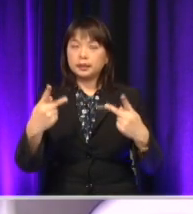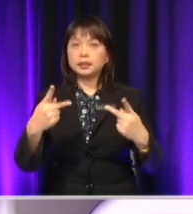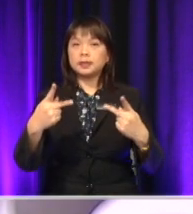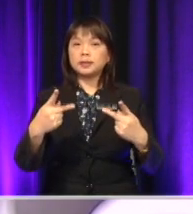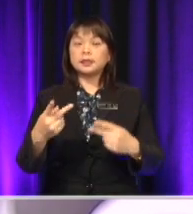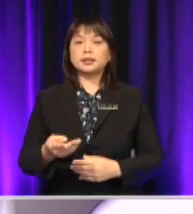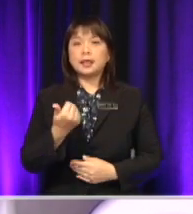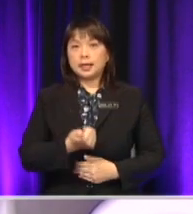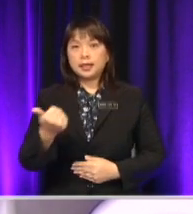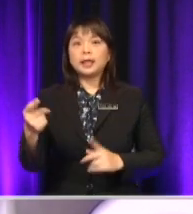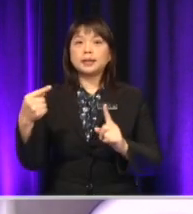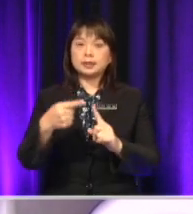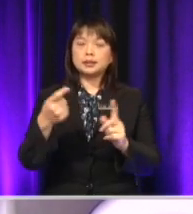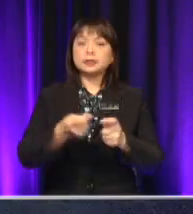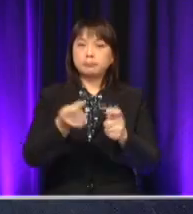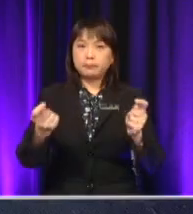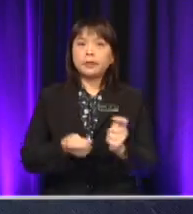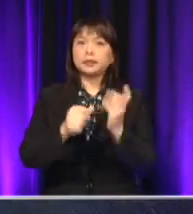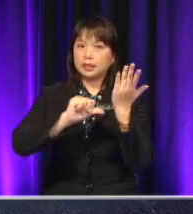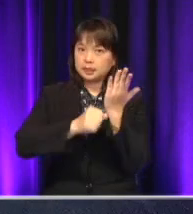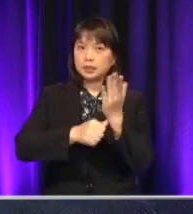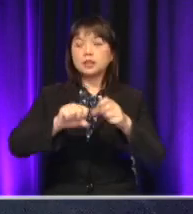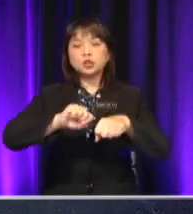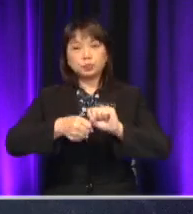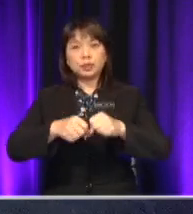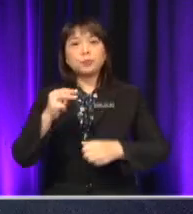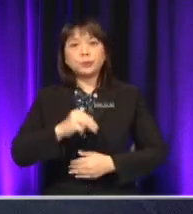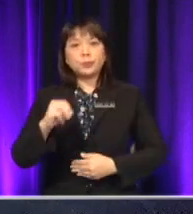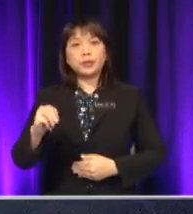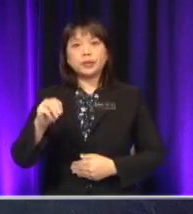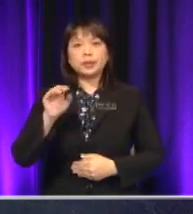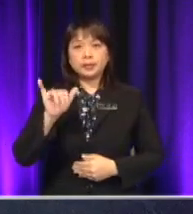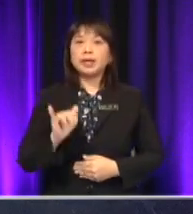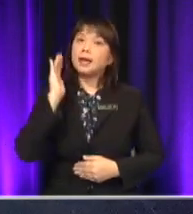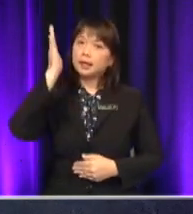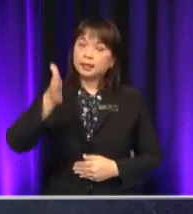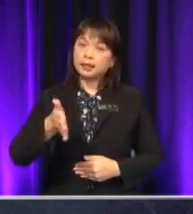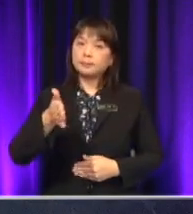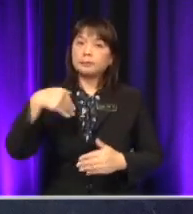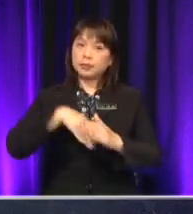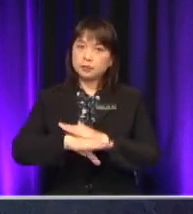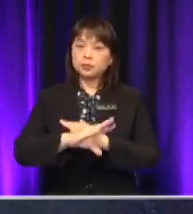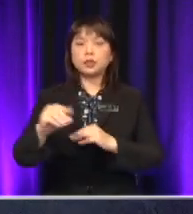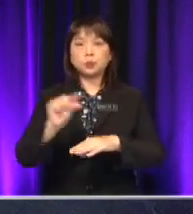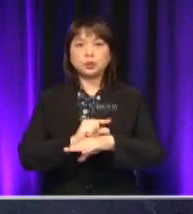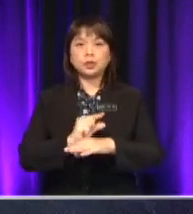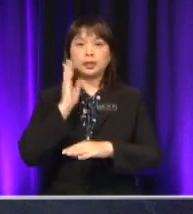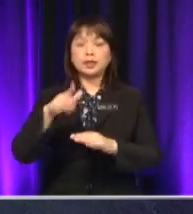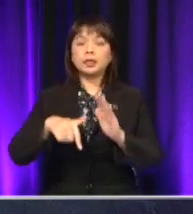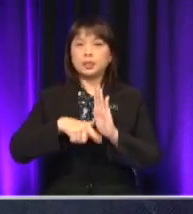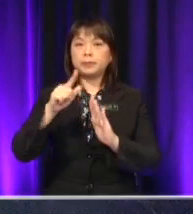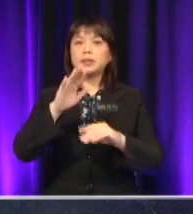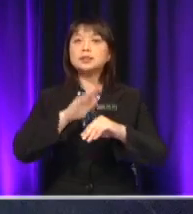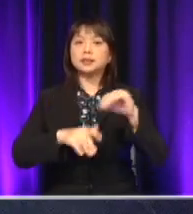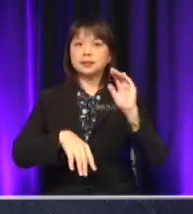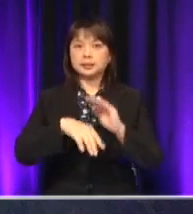tempat asal. Ya, supaya murid lain yang nak masuk lebih selesa. Okey? Kebersihan harus dijaga di mana-mana tau. Ya, betul.